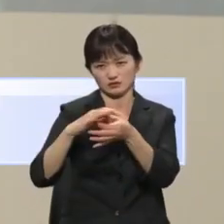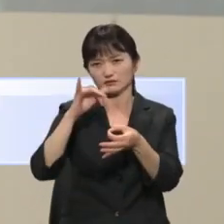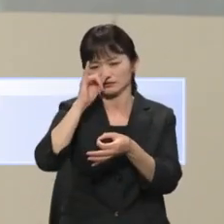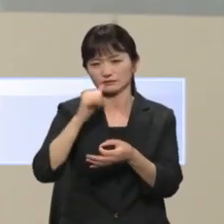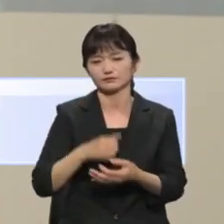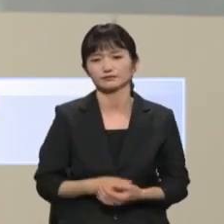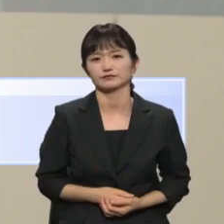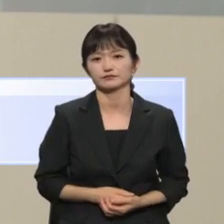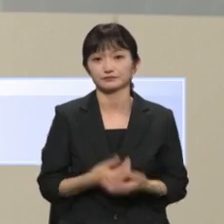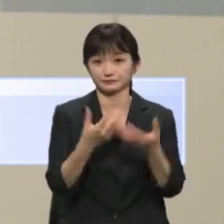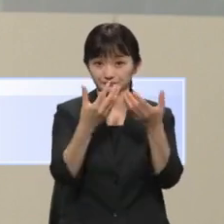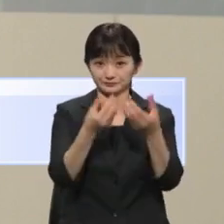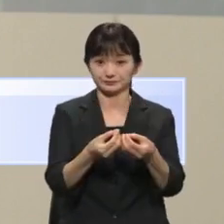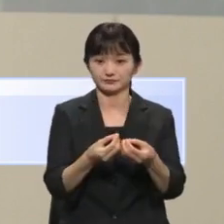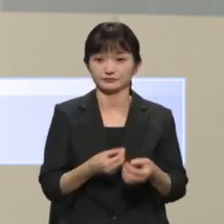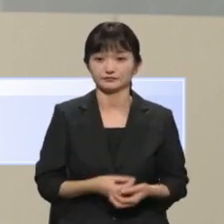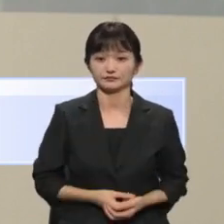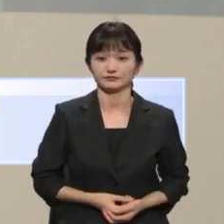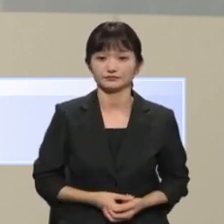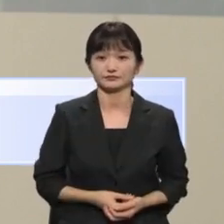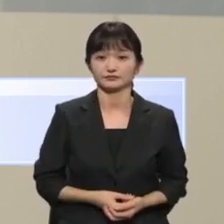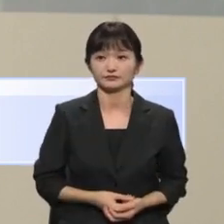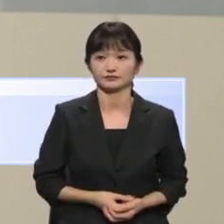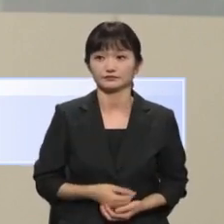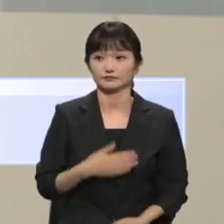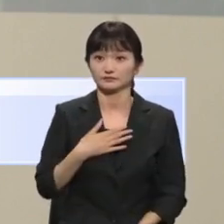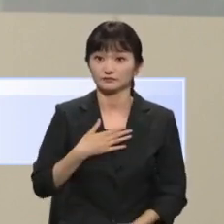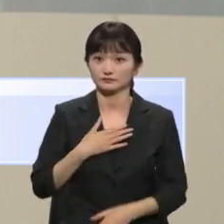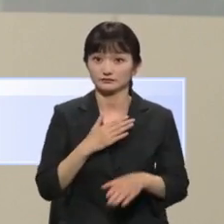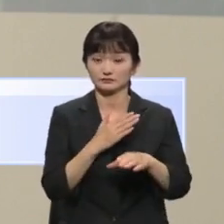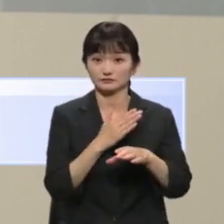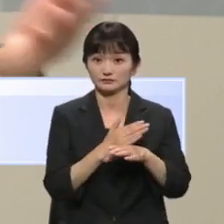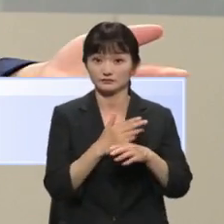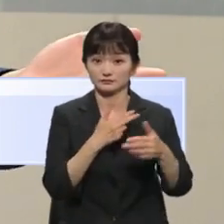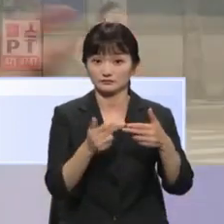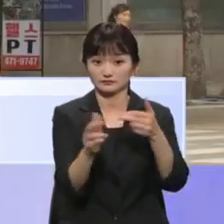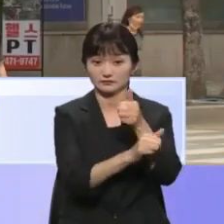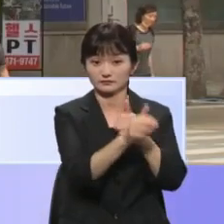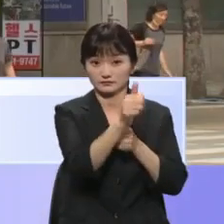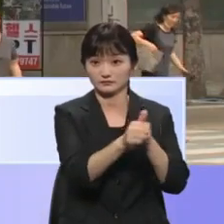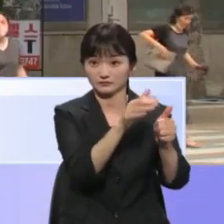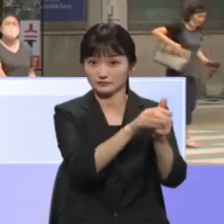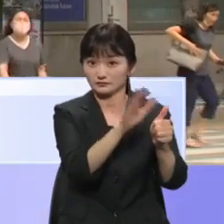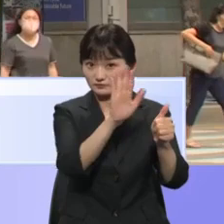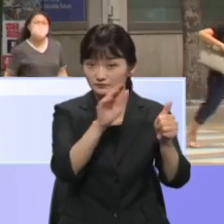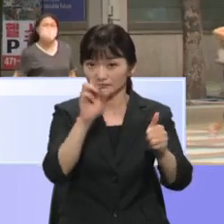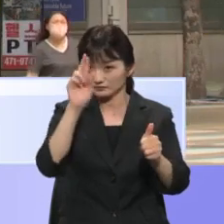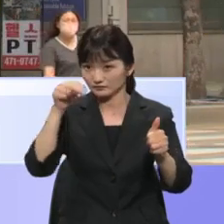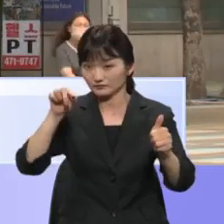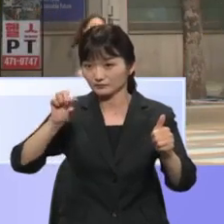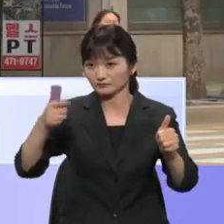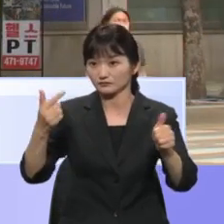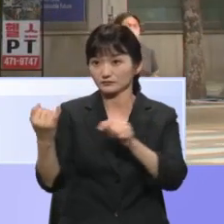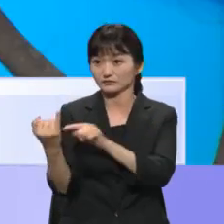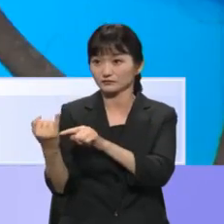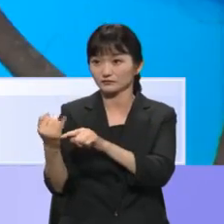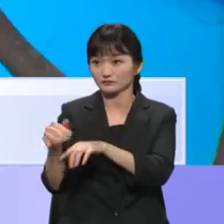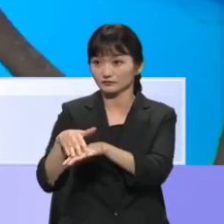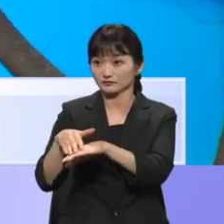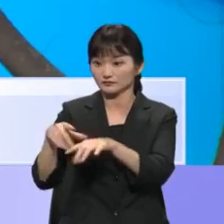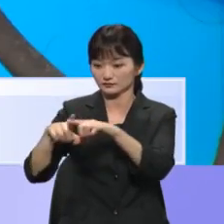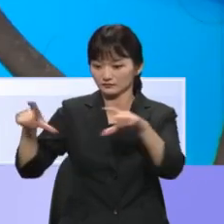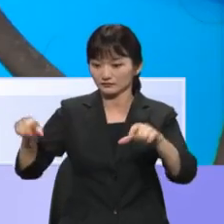지키기도 예를 들면 지금 저같은 당뇨 변장이 아닌 예를 들면 박석민 최고위원 같은 분들은 현수막 걸려도